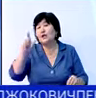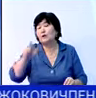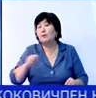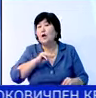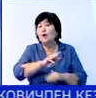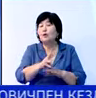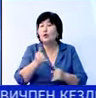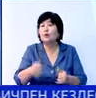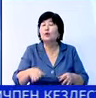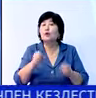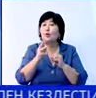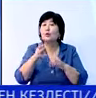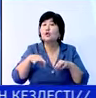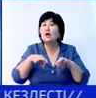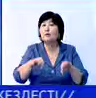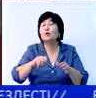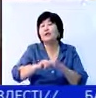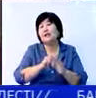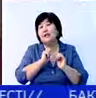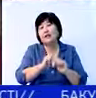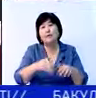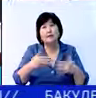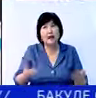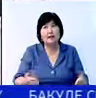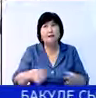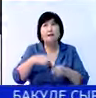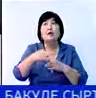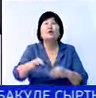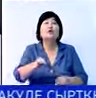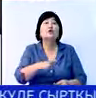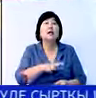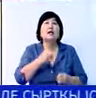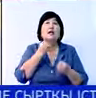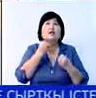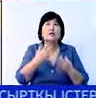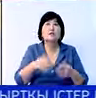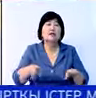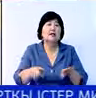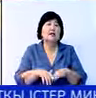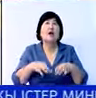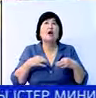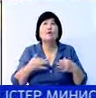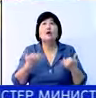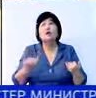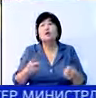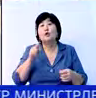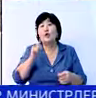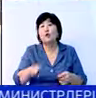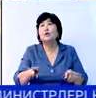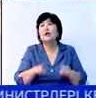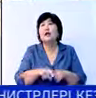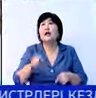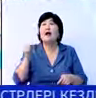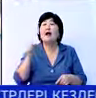көрсетіліп, 13 автокөліктің кілті табысталды. Күз байлықтың берекелі, бірліктің ырыстың мерекесі. Сондықтан осы шақты